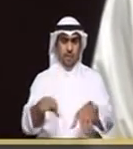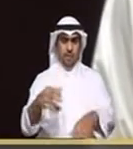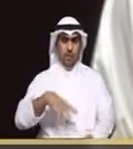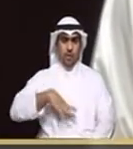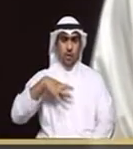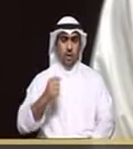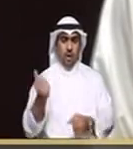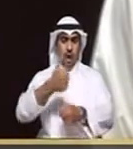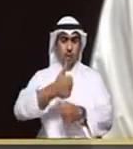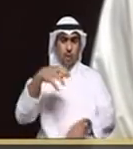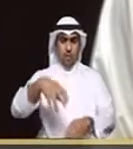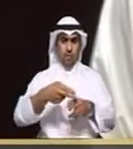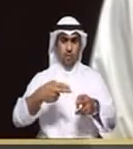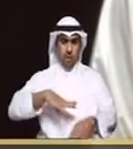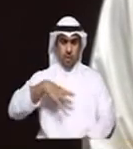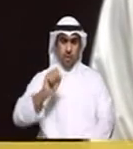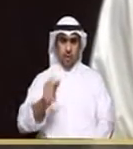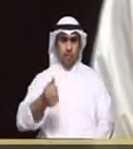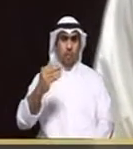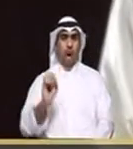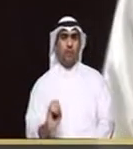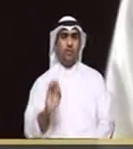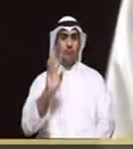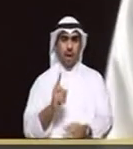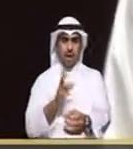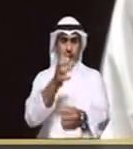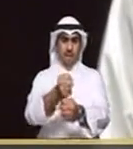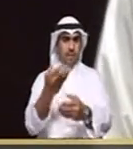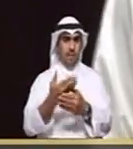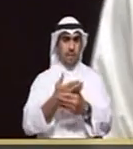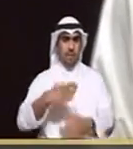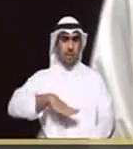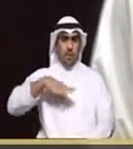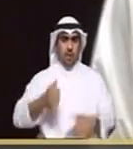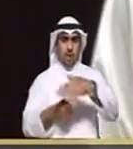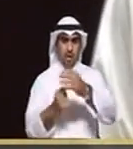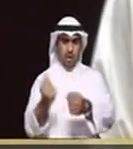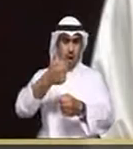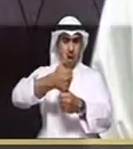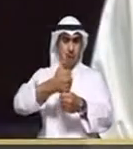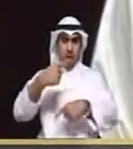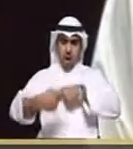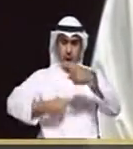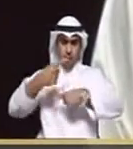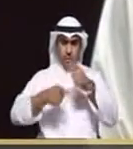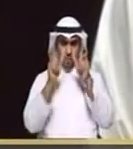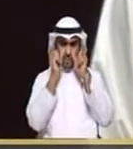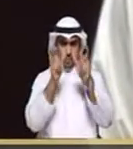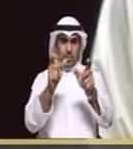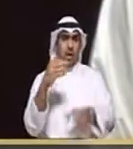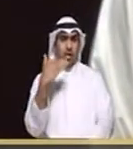ورعاه، سمو الأمير الذي يحرص دائما على رعاية ودعم أبنائه